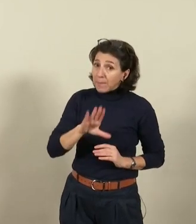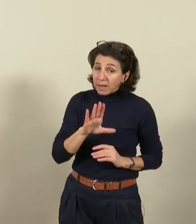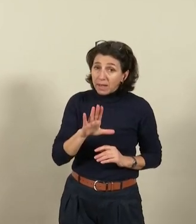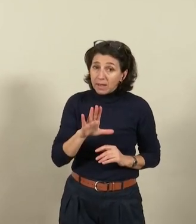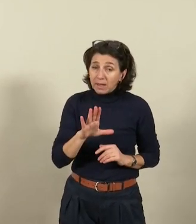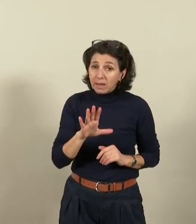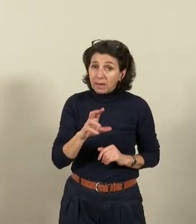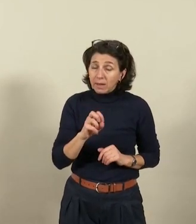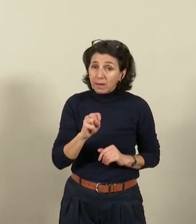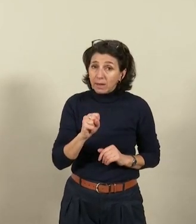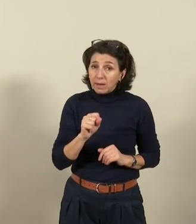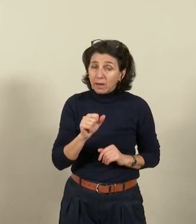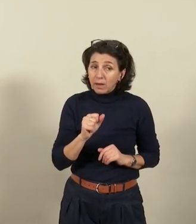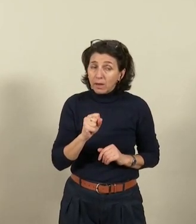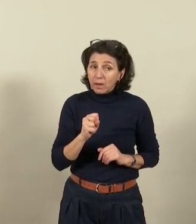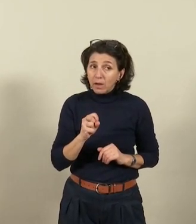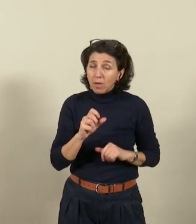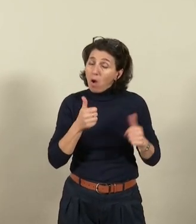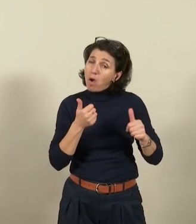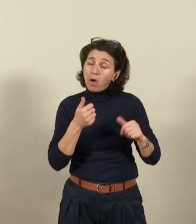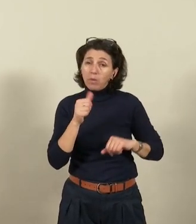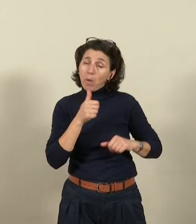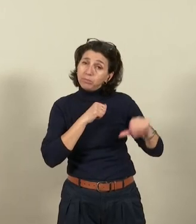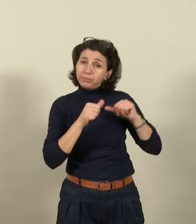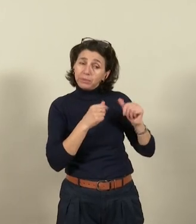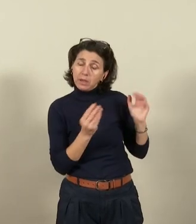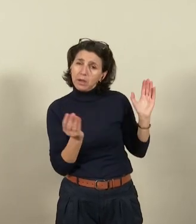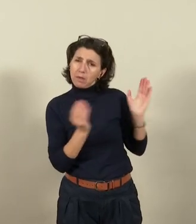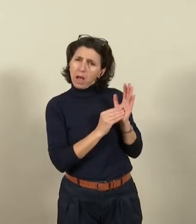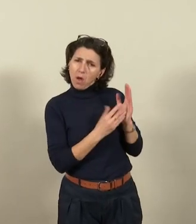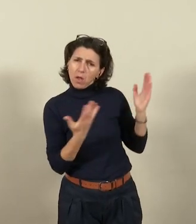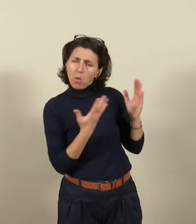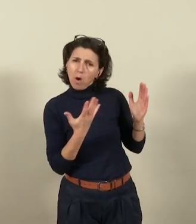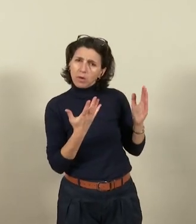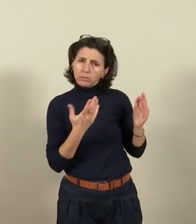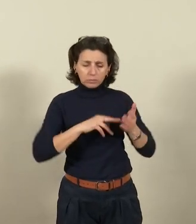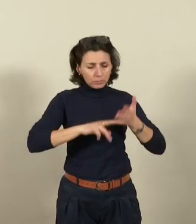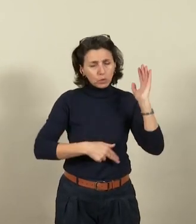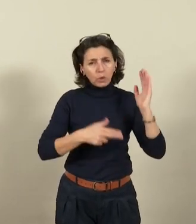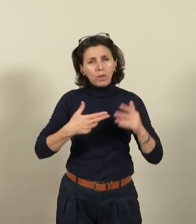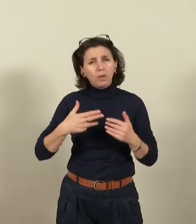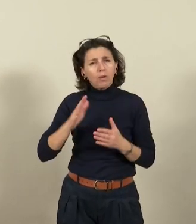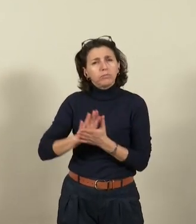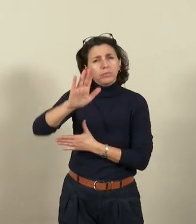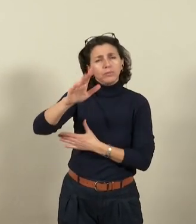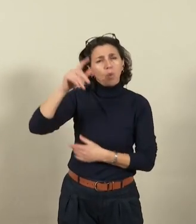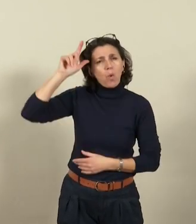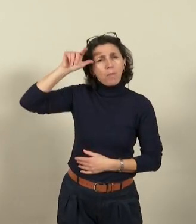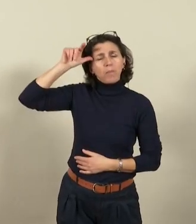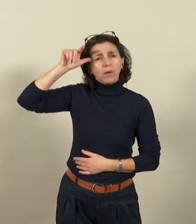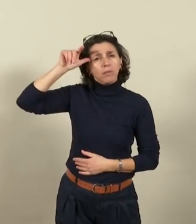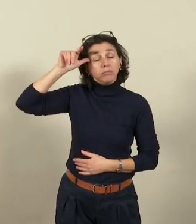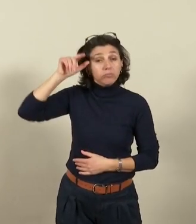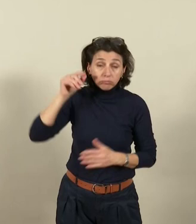dans cette partielà le contrat d'engagement républicain or pourtant c'est impératif et ce n'est pas